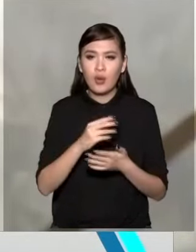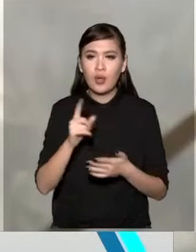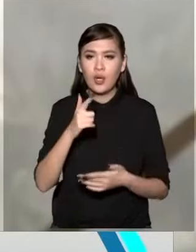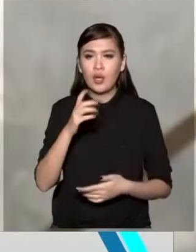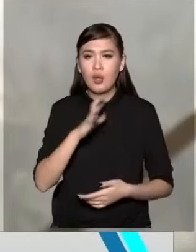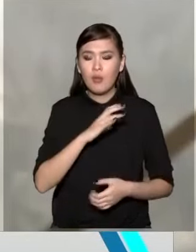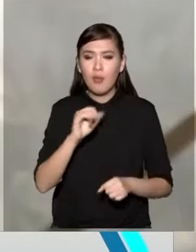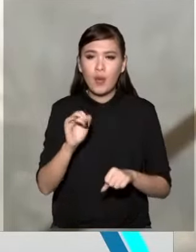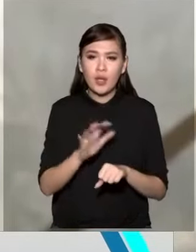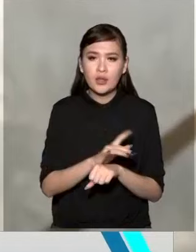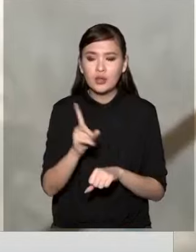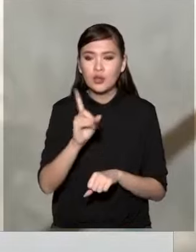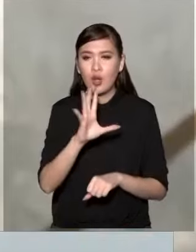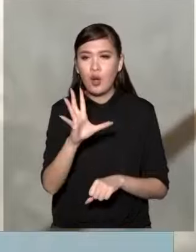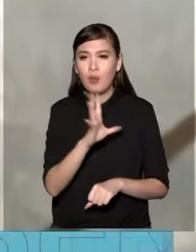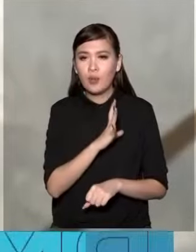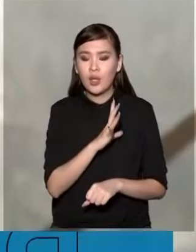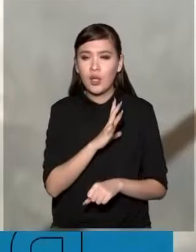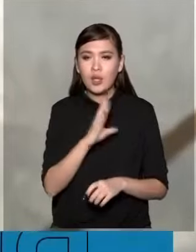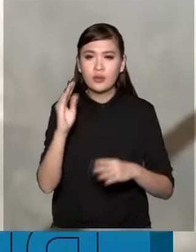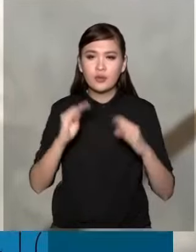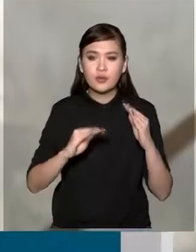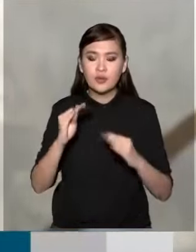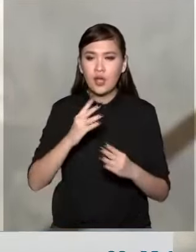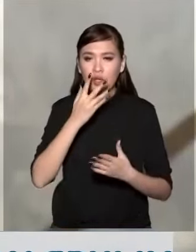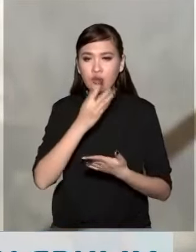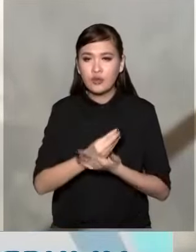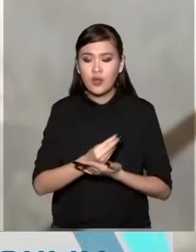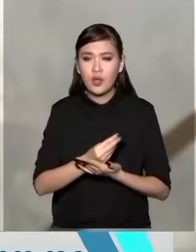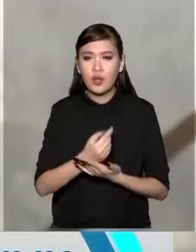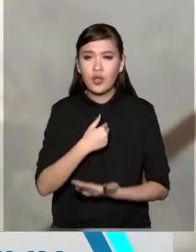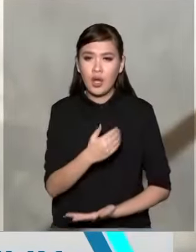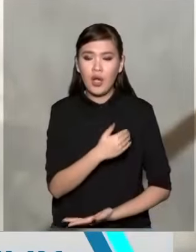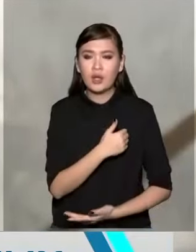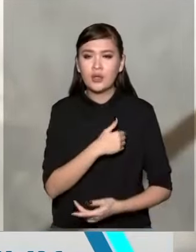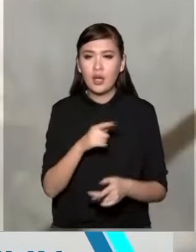гончарных мастерских, я решила, буду